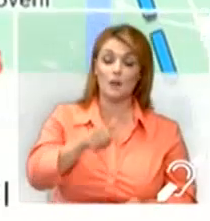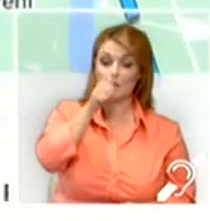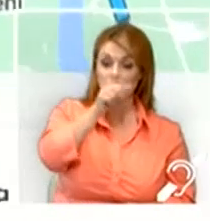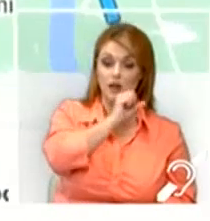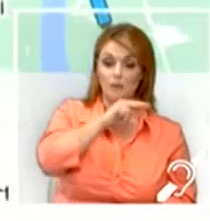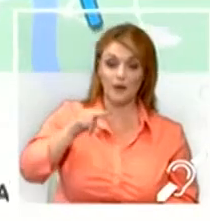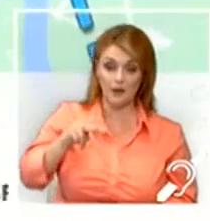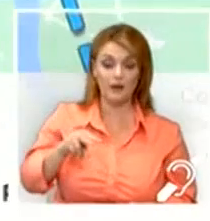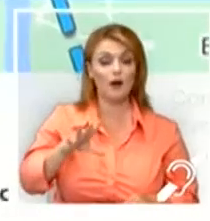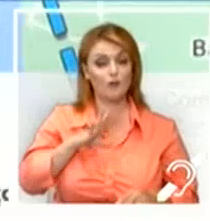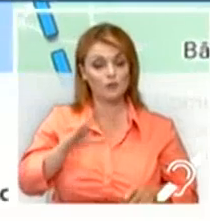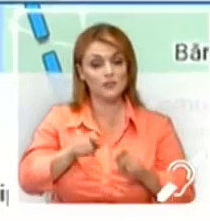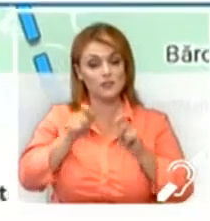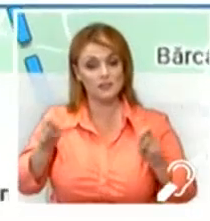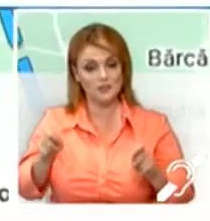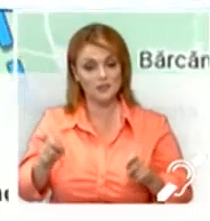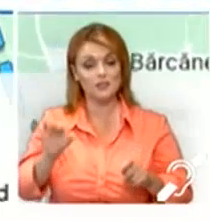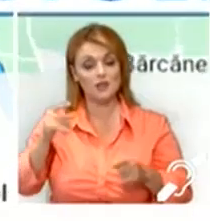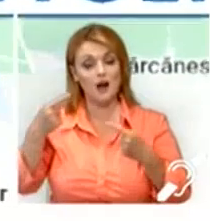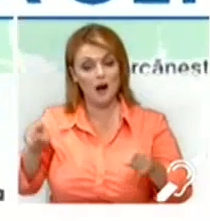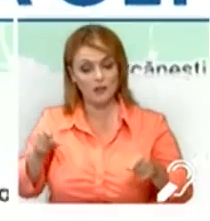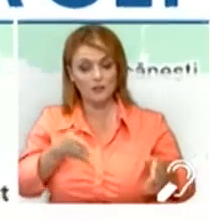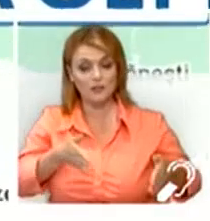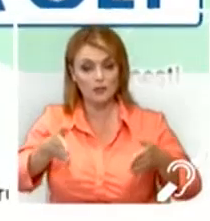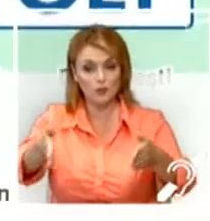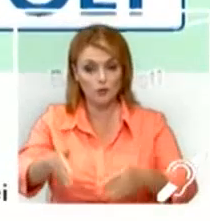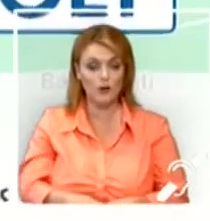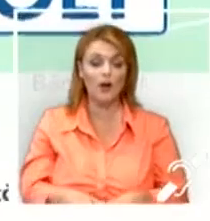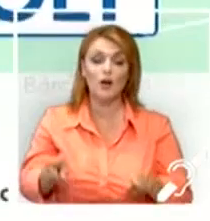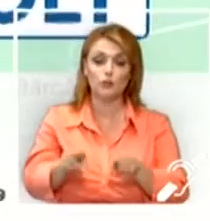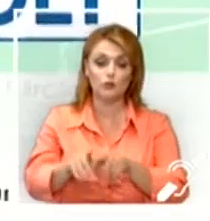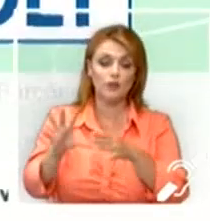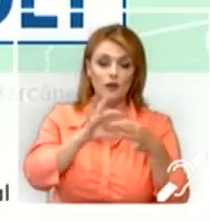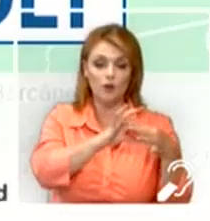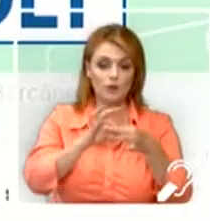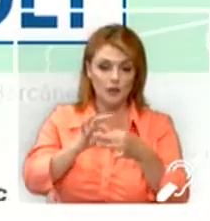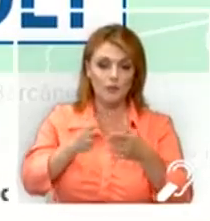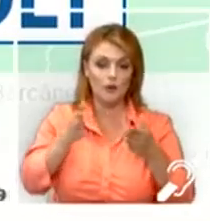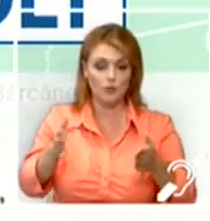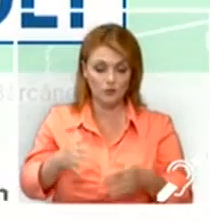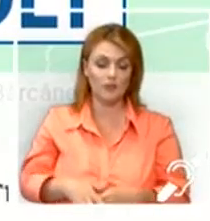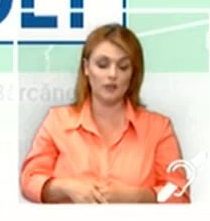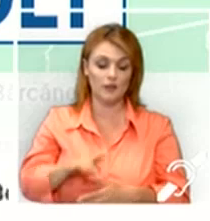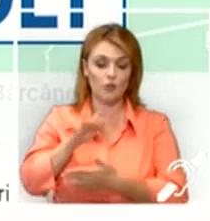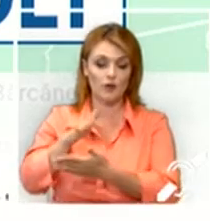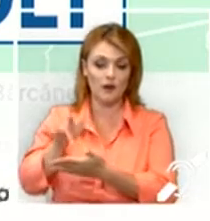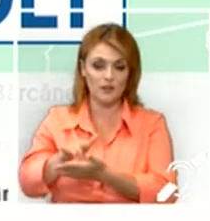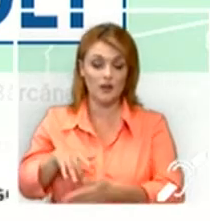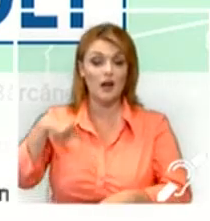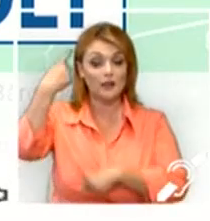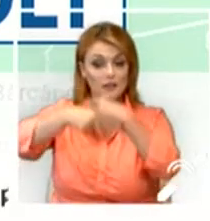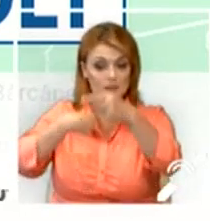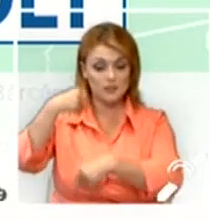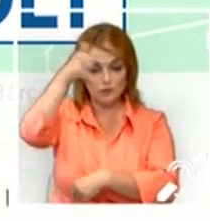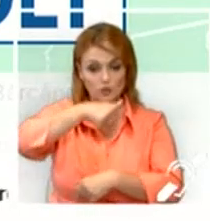ce a dus la reducerea semnificativă a timpului necesar pentru traversarea orașului, care devenise renumit pentru aglomerația din trafic. Anul viitor ar